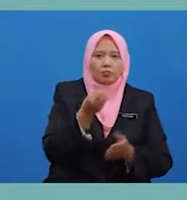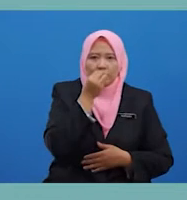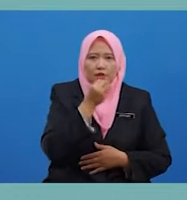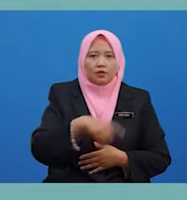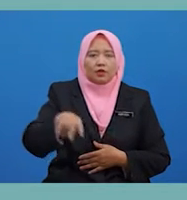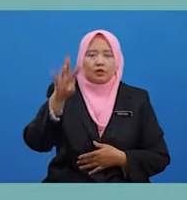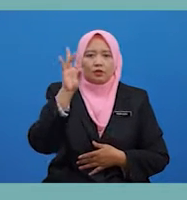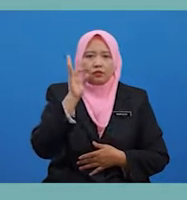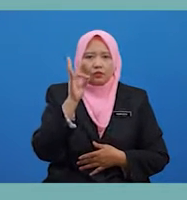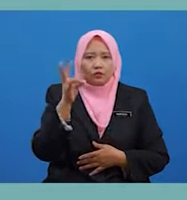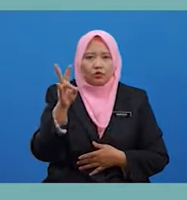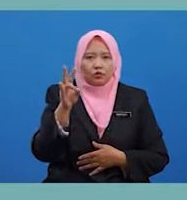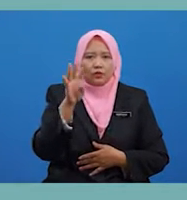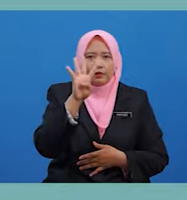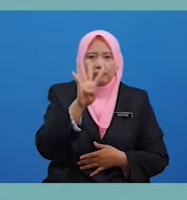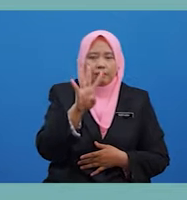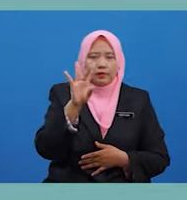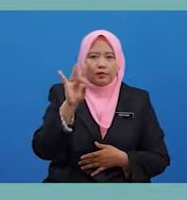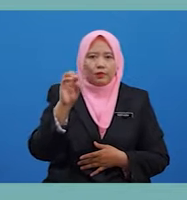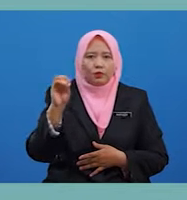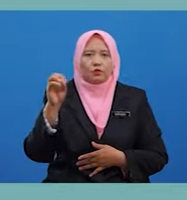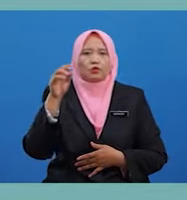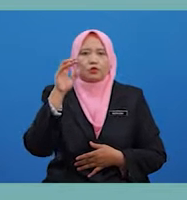83,242 kes ataupun sebanyak